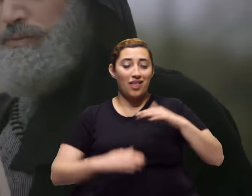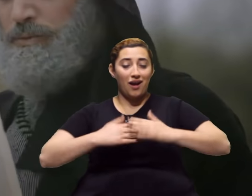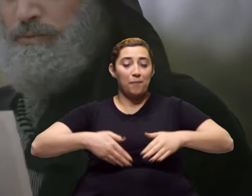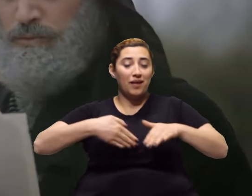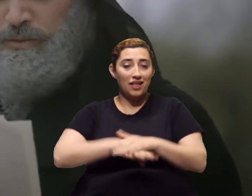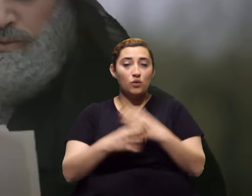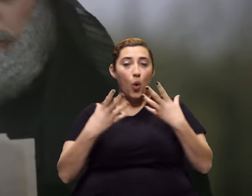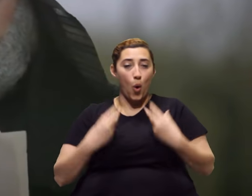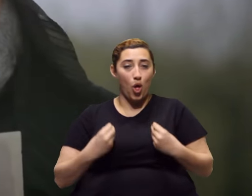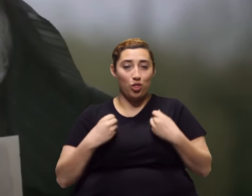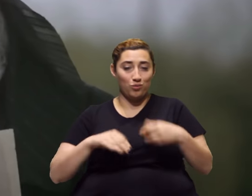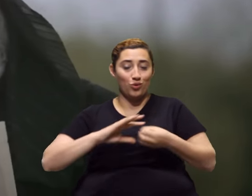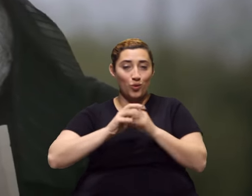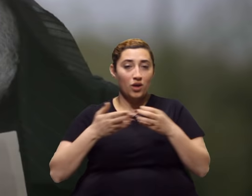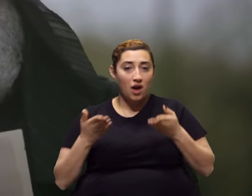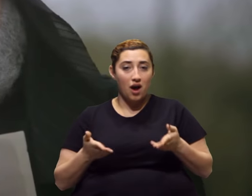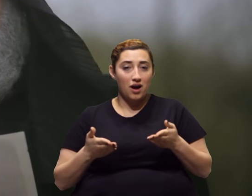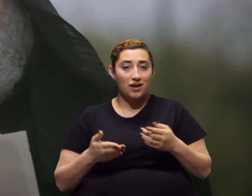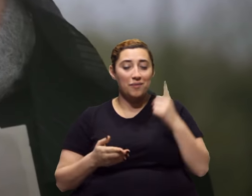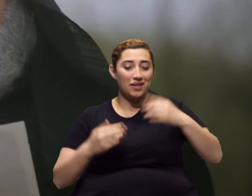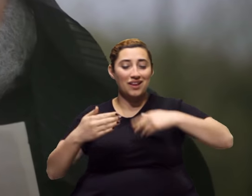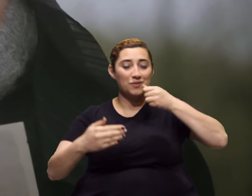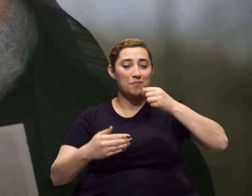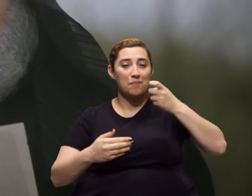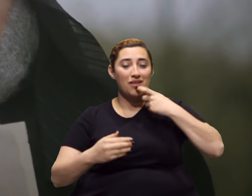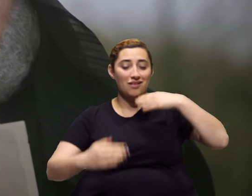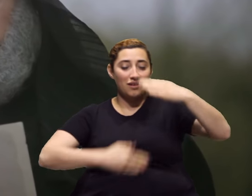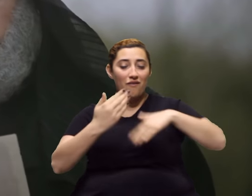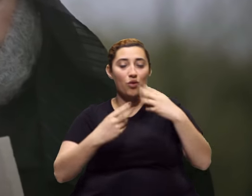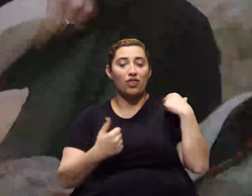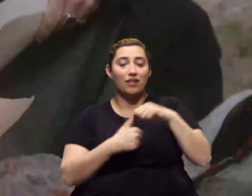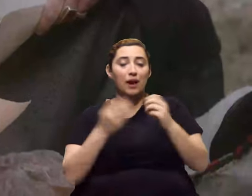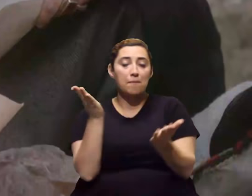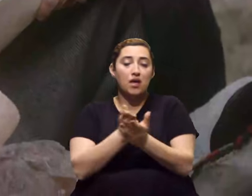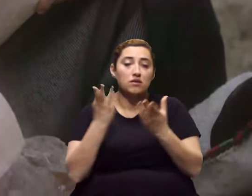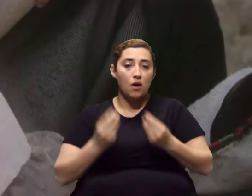geldik pazara. Bir kefen aldık, döndük mezara.